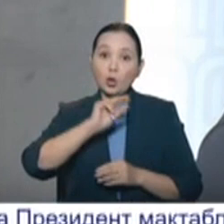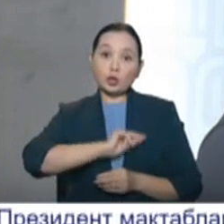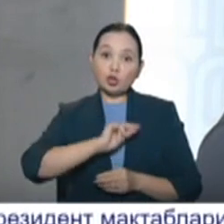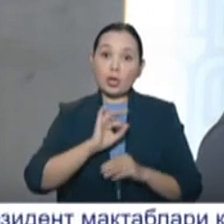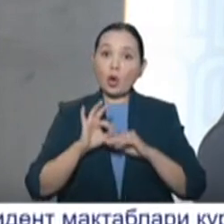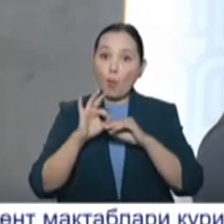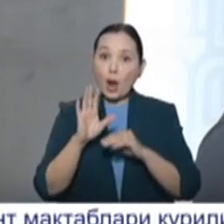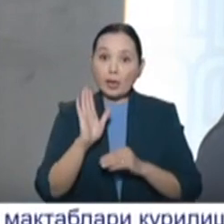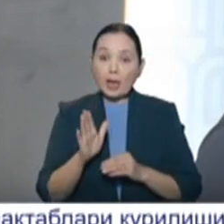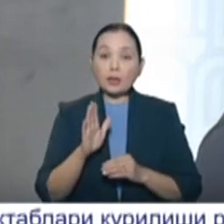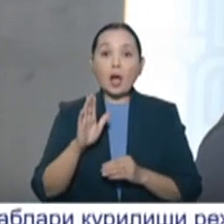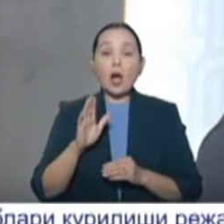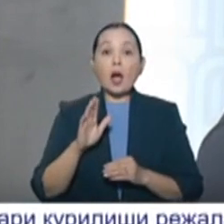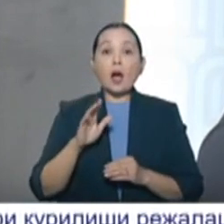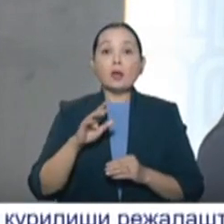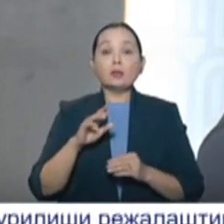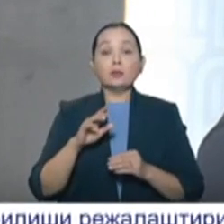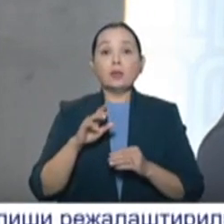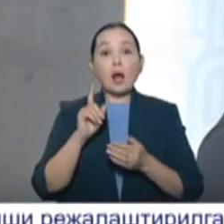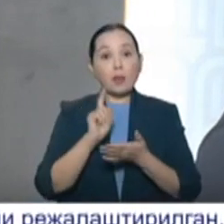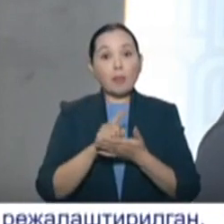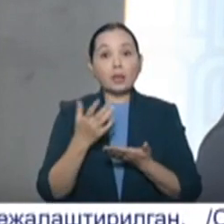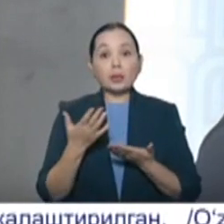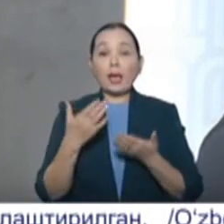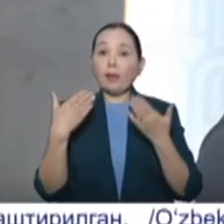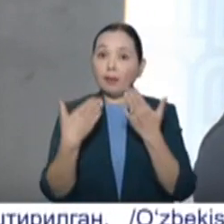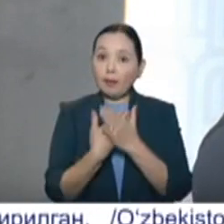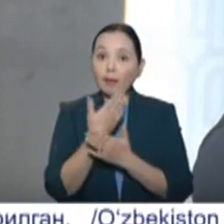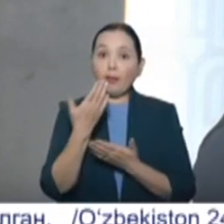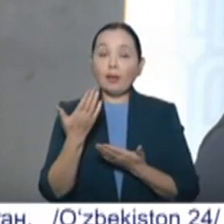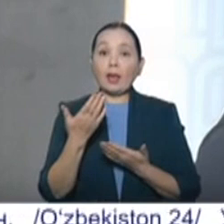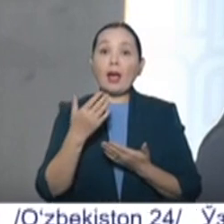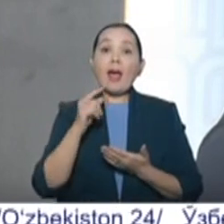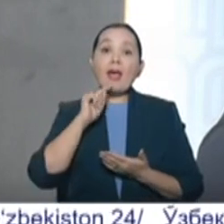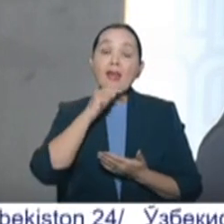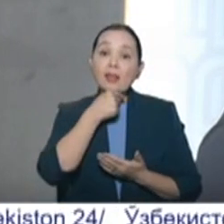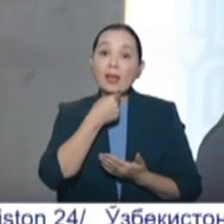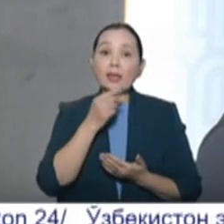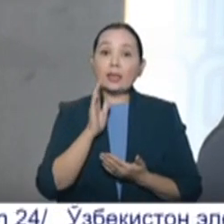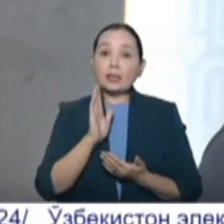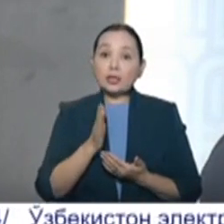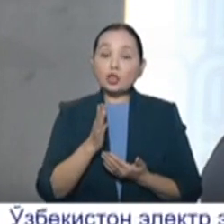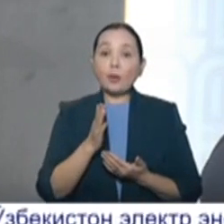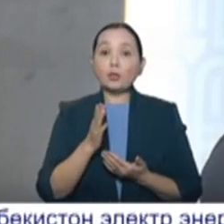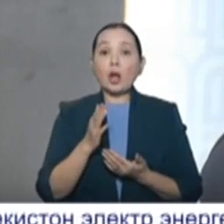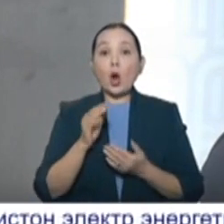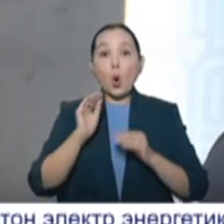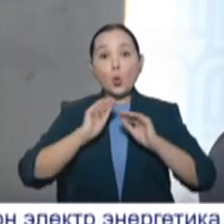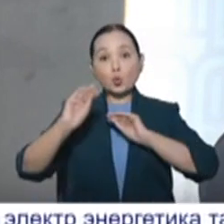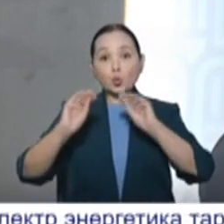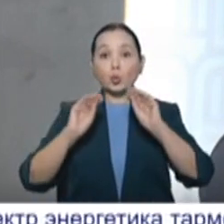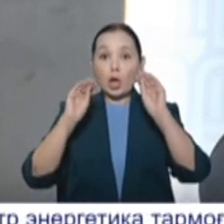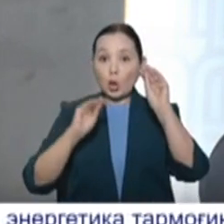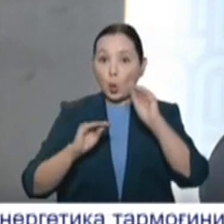boriladi va suv inshootlarida albatta yangi energiya tejamkor uskunalar